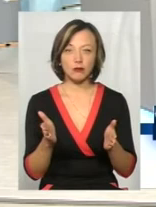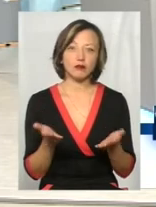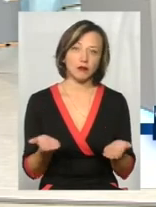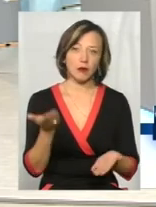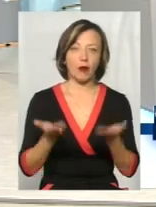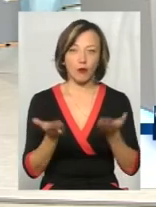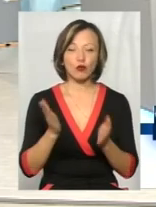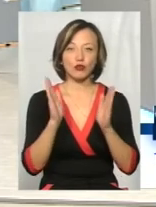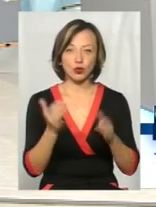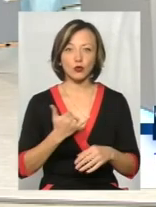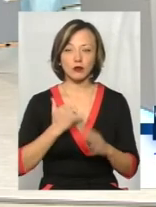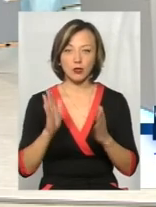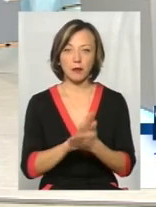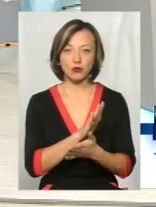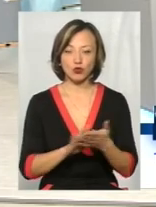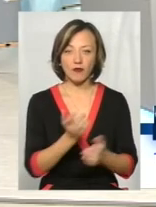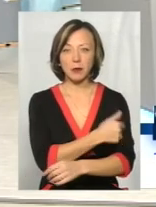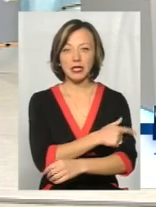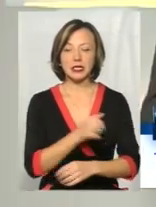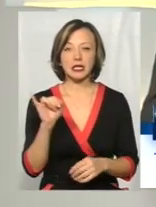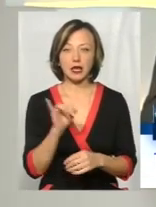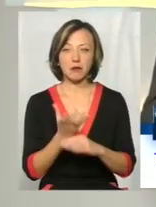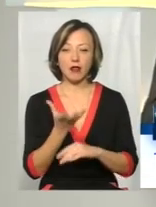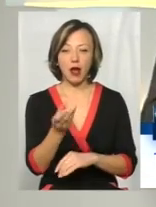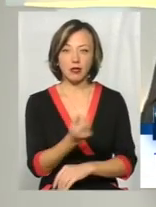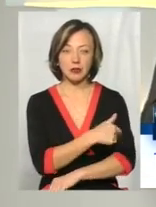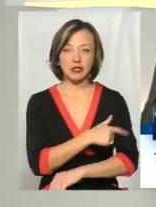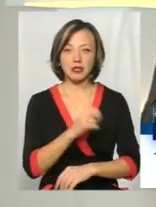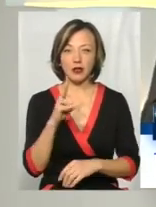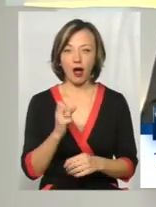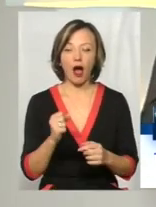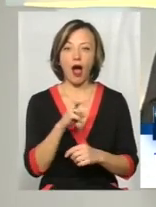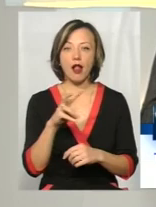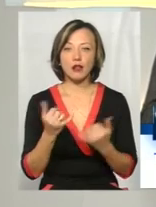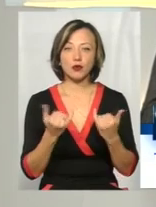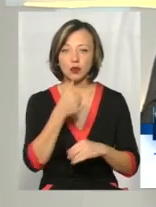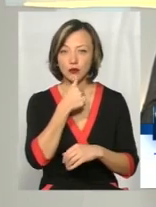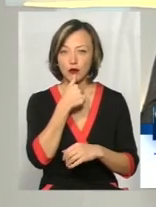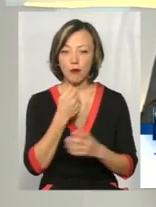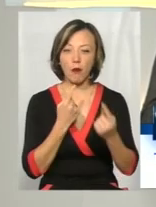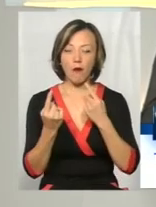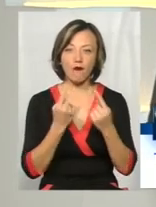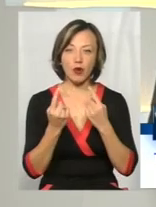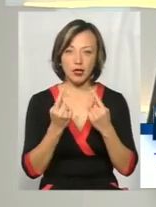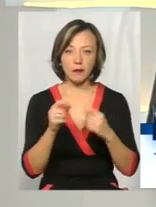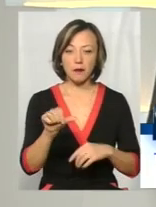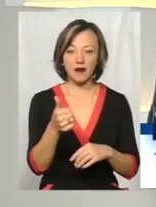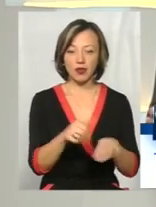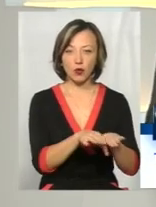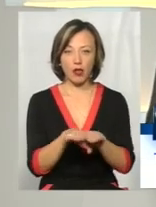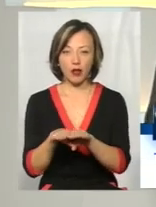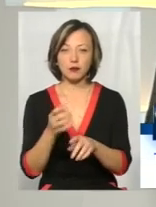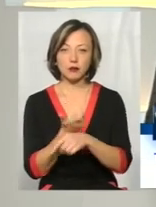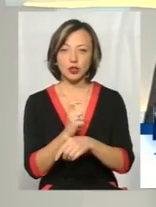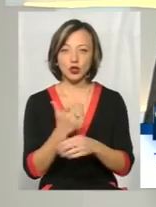будуть, бо в нас ж буде і безкоштовна медицина, і платна медицина, але вона, сьогодні ми спробуємо поговорити про первинну ланку, але це